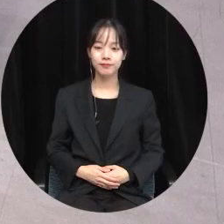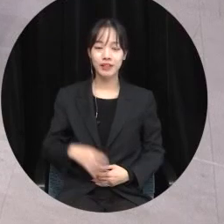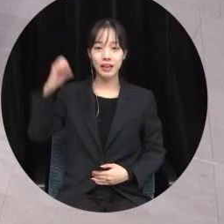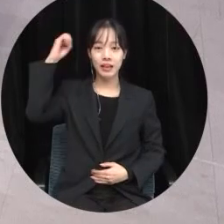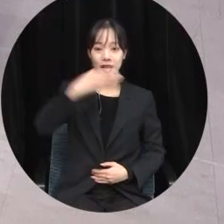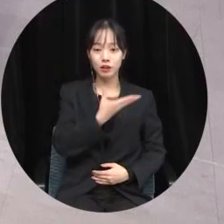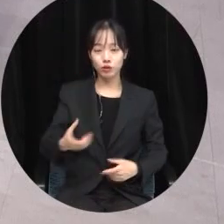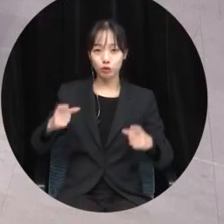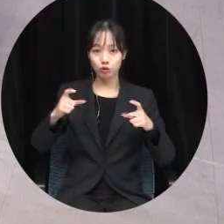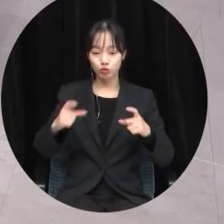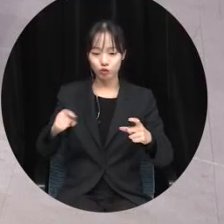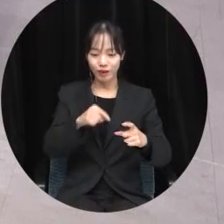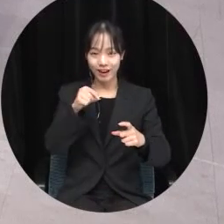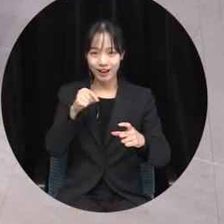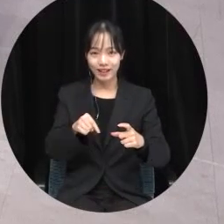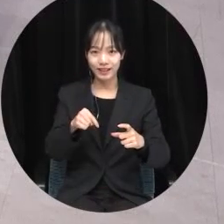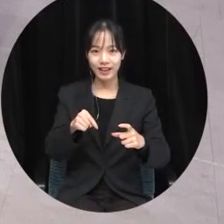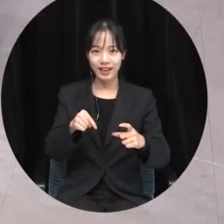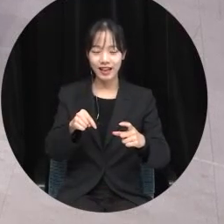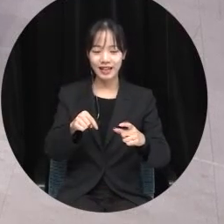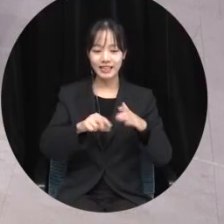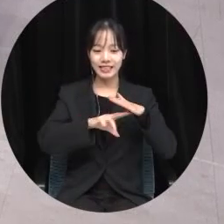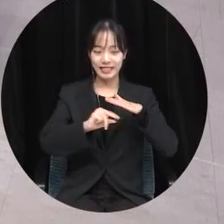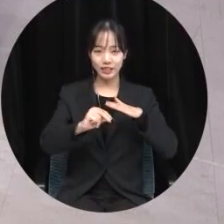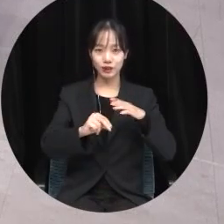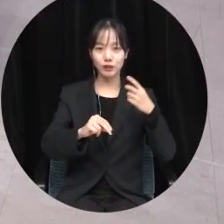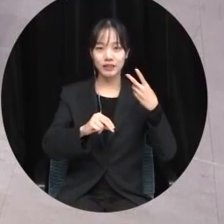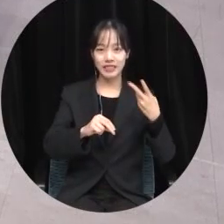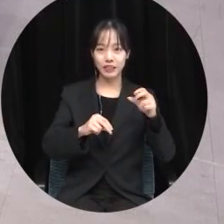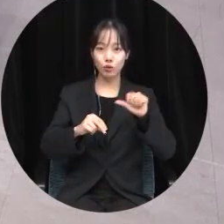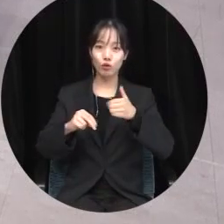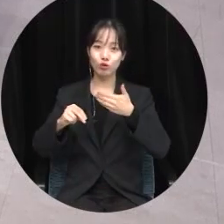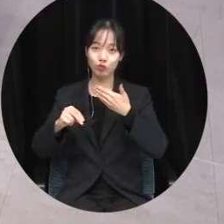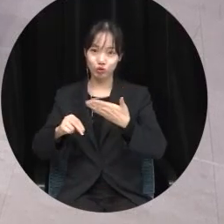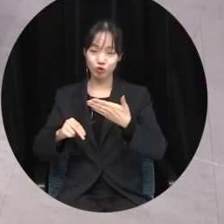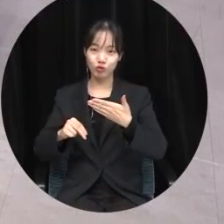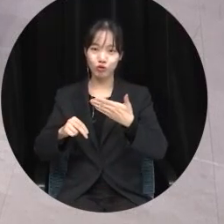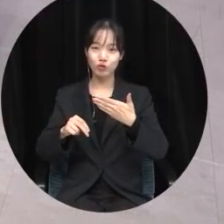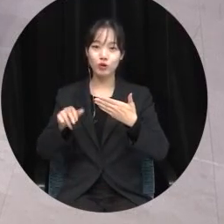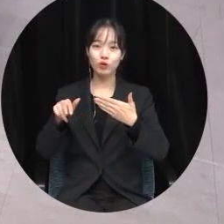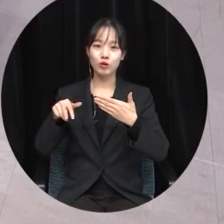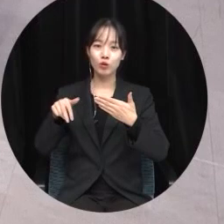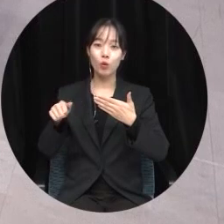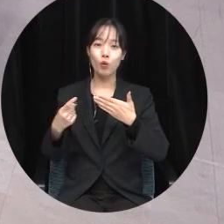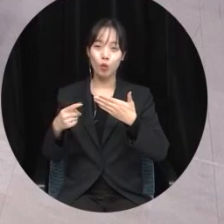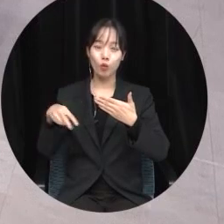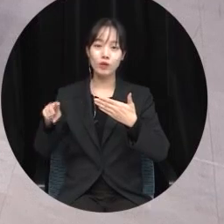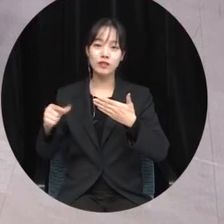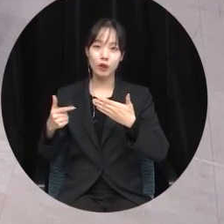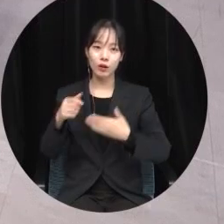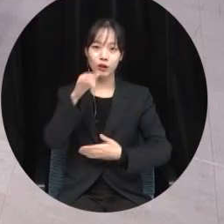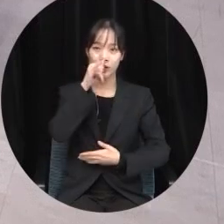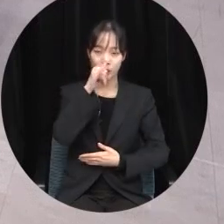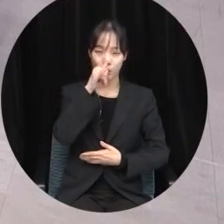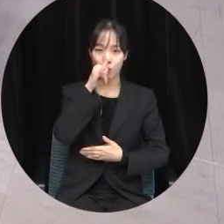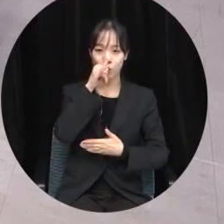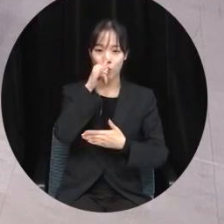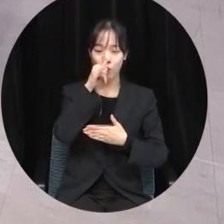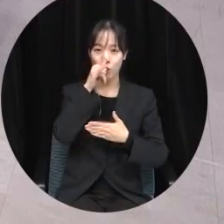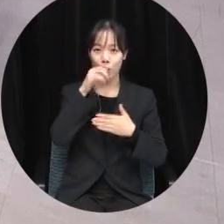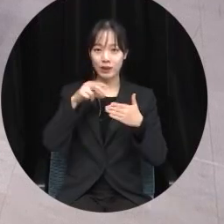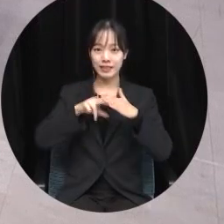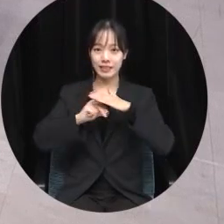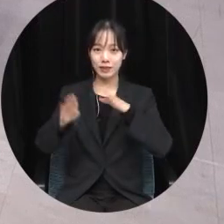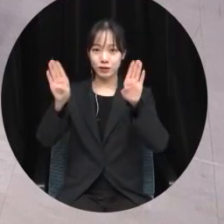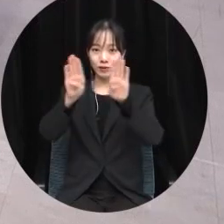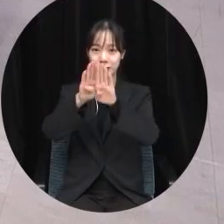양천구 관내에는 지하철 노선 3개, 출구 위치 기준 전철역 6개로 주민들의 교통